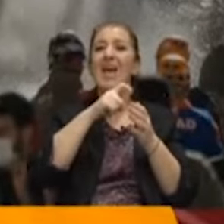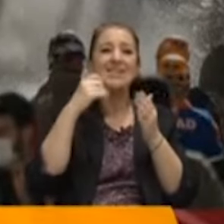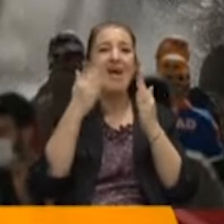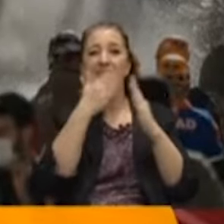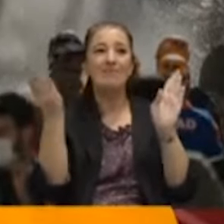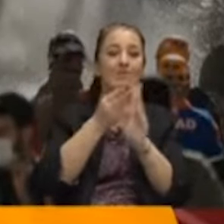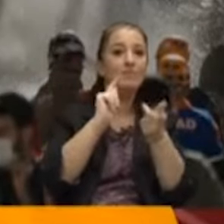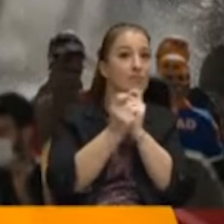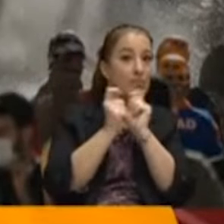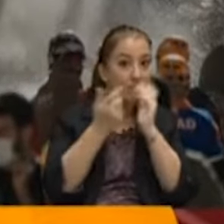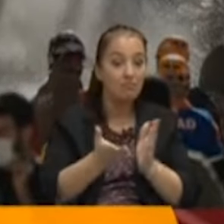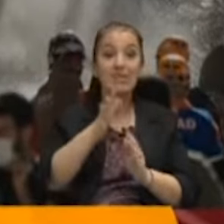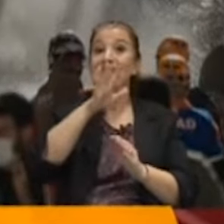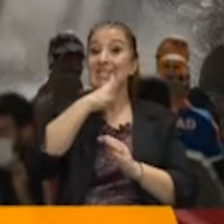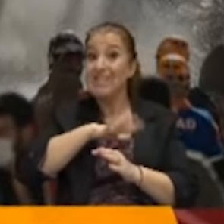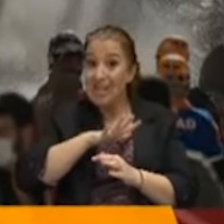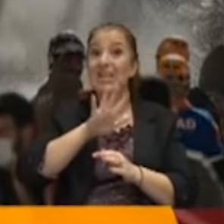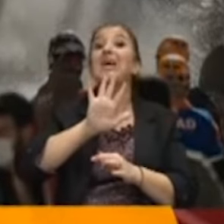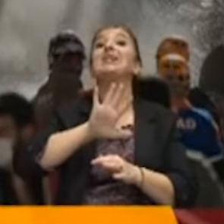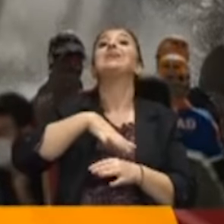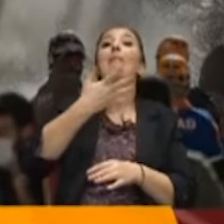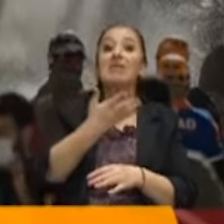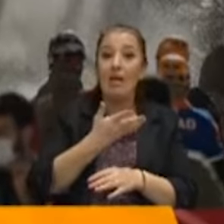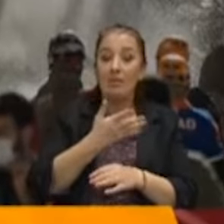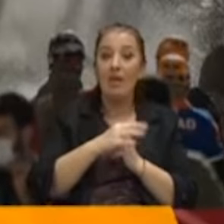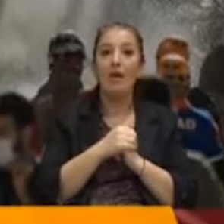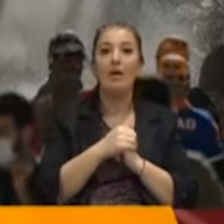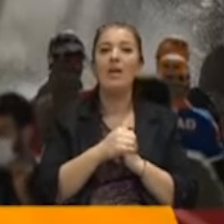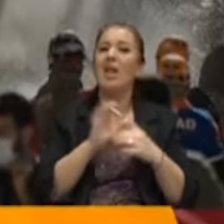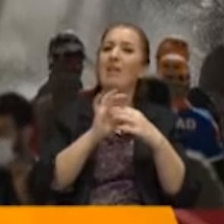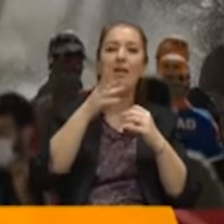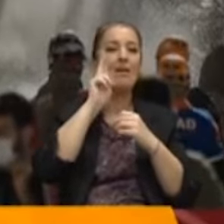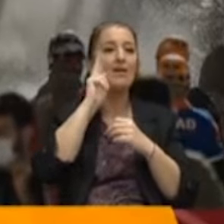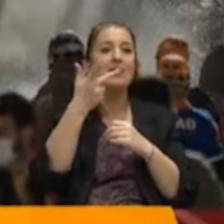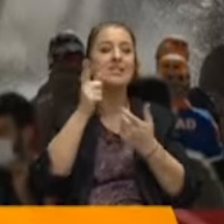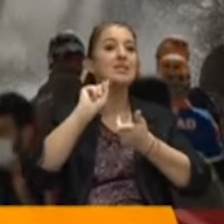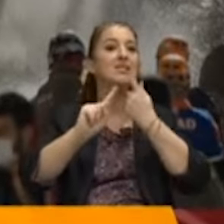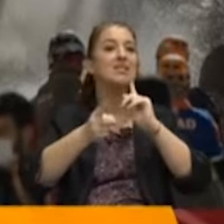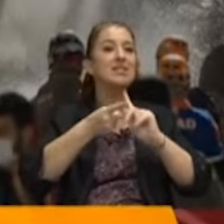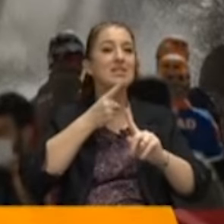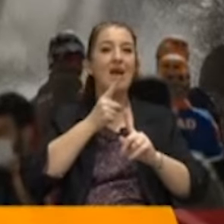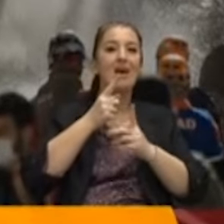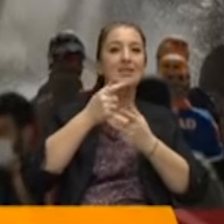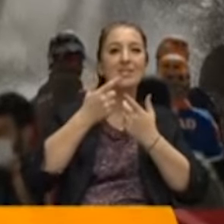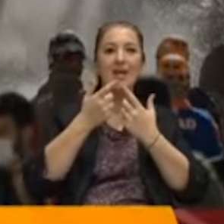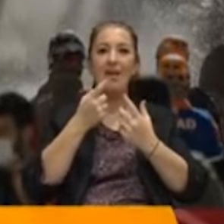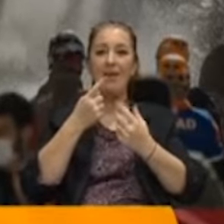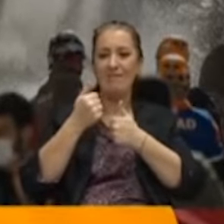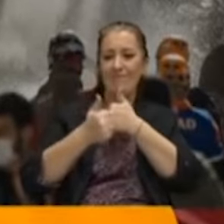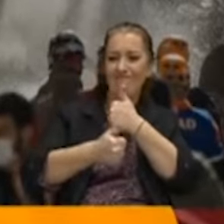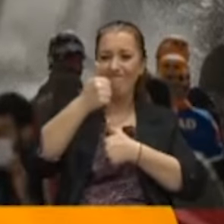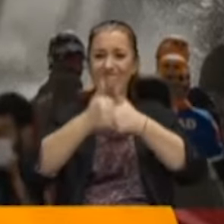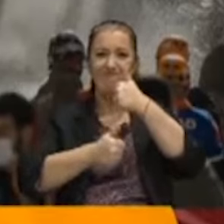dönüşümler, istesek de istemesek de ne yazık ki siyasi münazaranın kurbanı